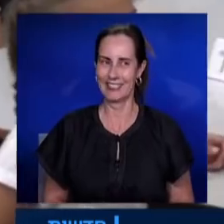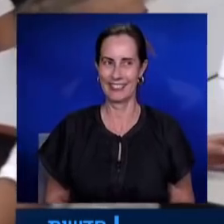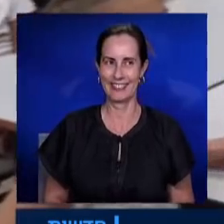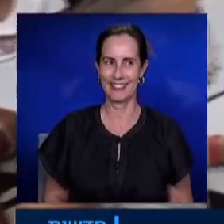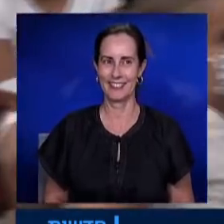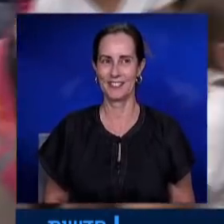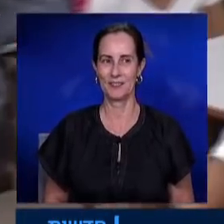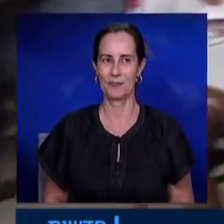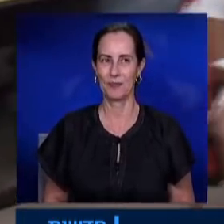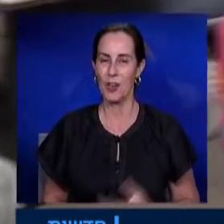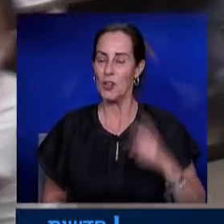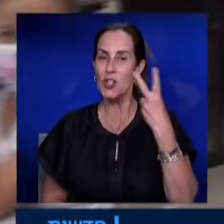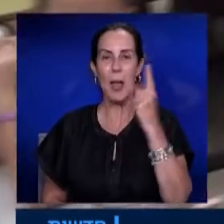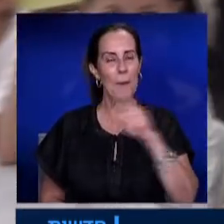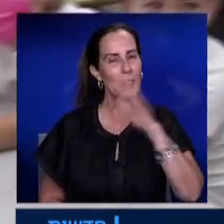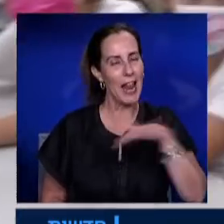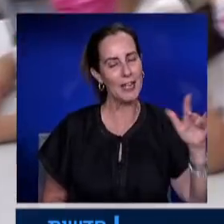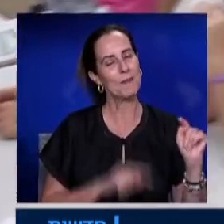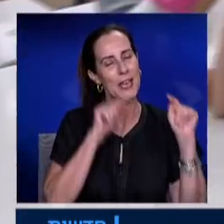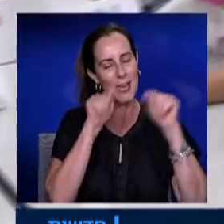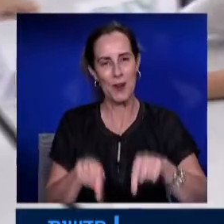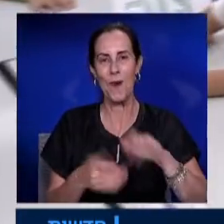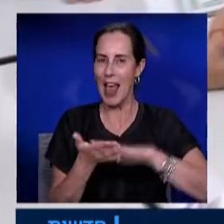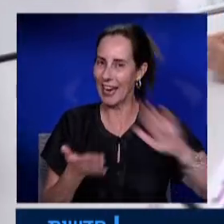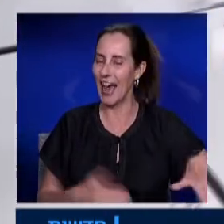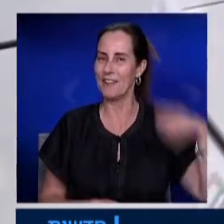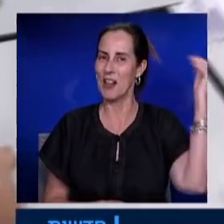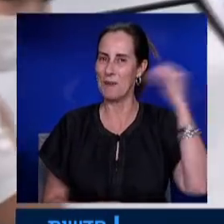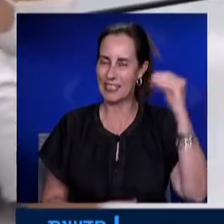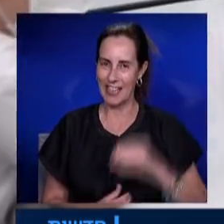מיכל. יותר משני מיליון תלמידים הגיעו היום לגנים ולבתי